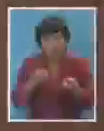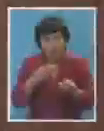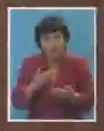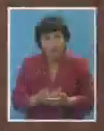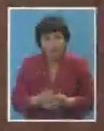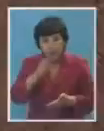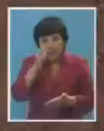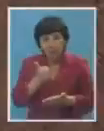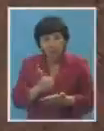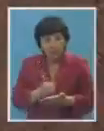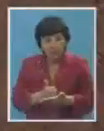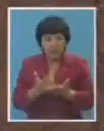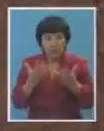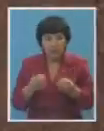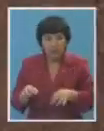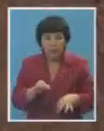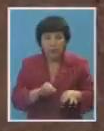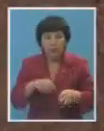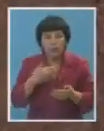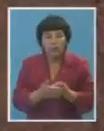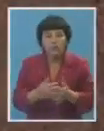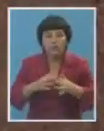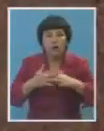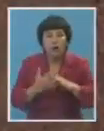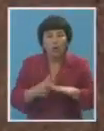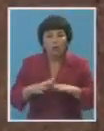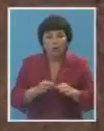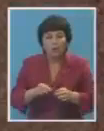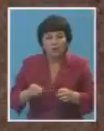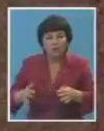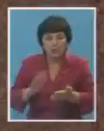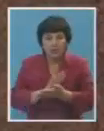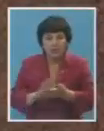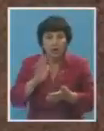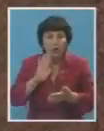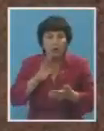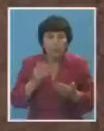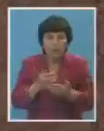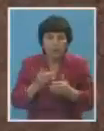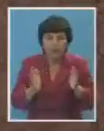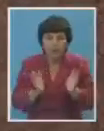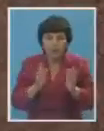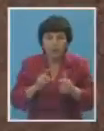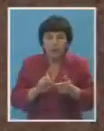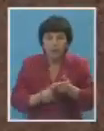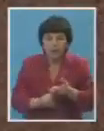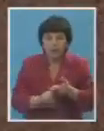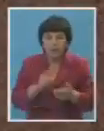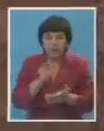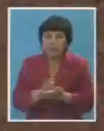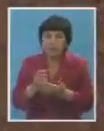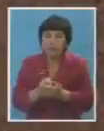еді. Елбасының биылғы жолдауында көрсетілген ауылдық елді мекендерді таза ауыз сумен қамтамасыз етуге байланысты тапсырылған